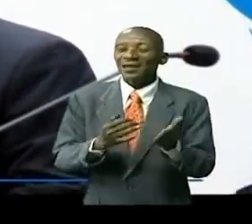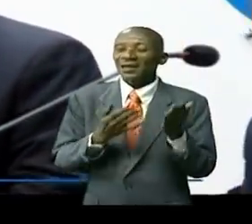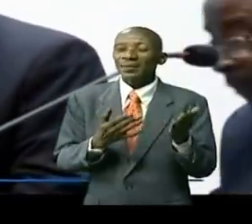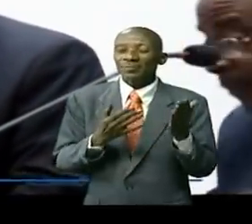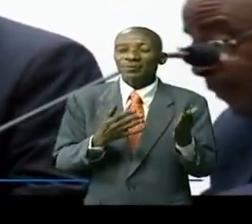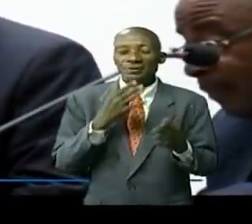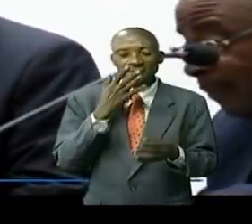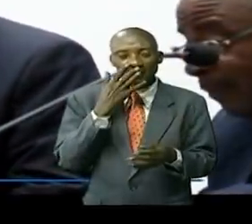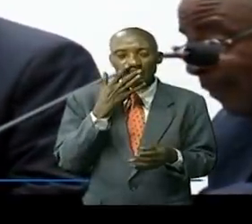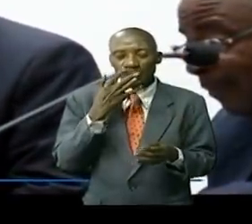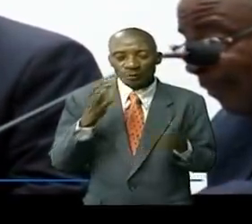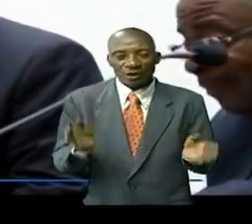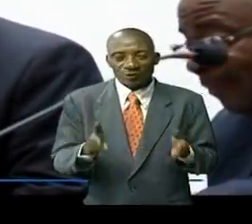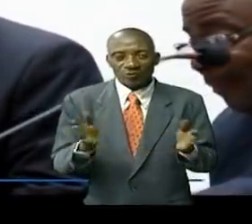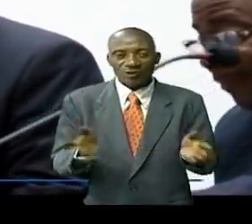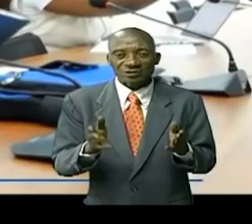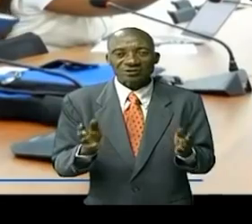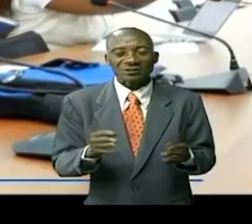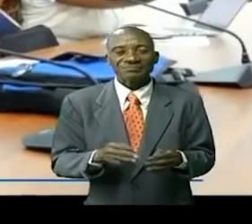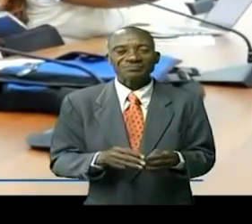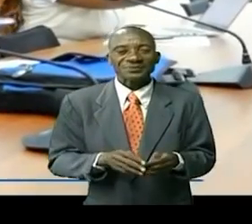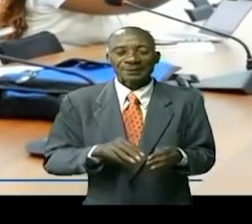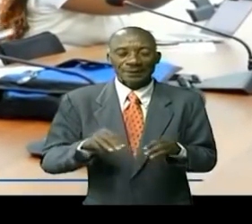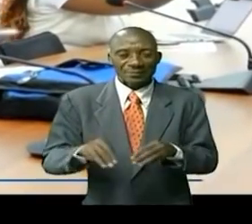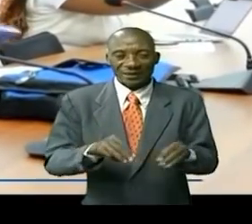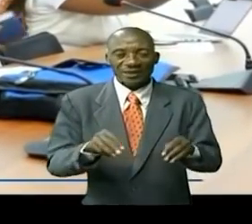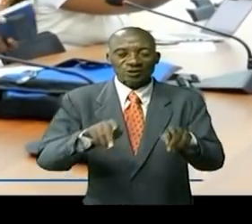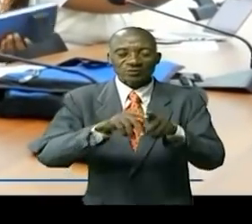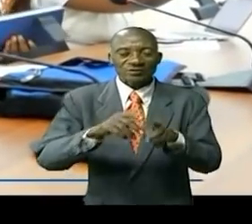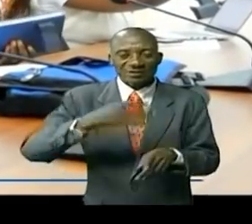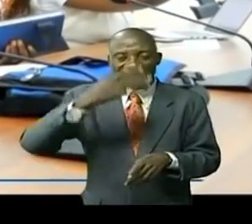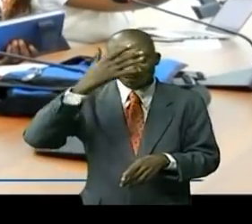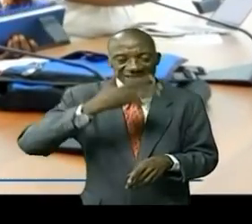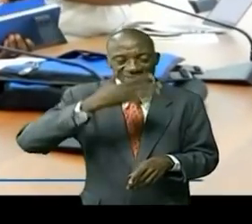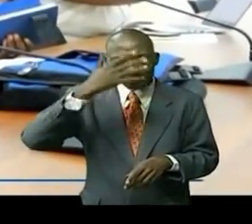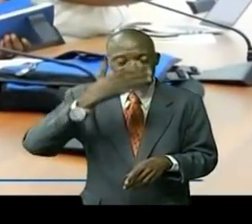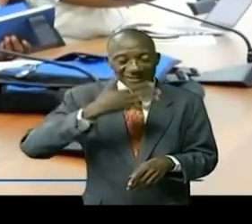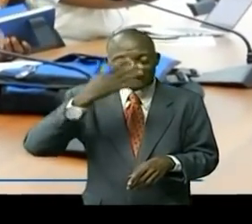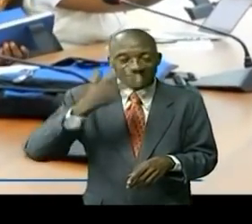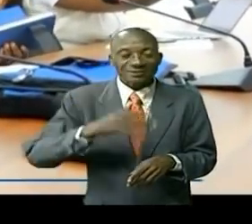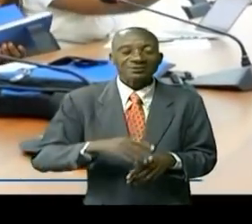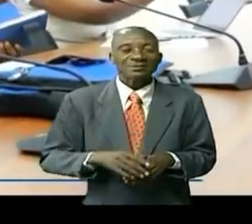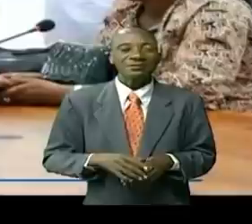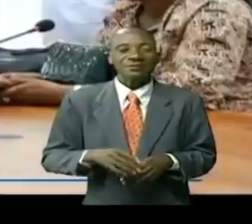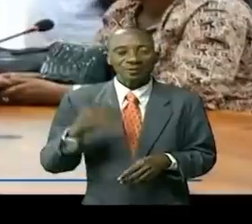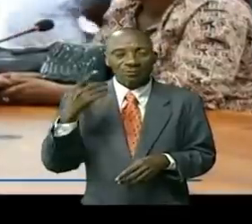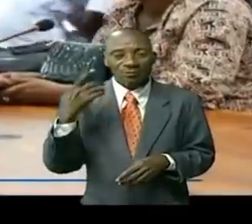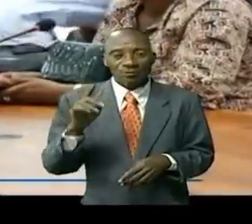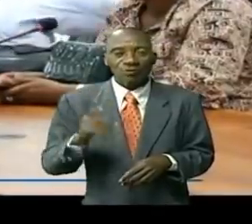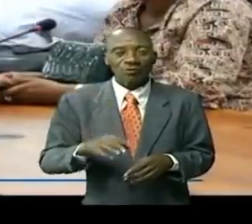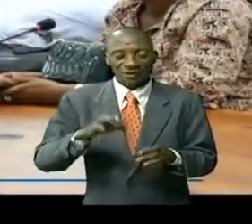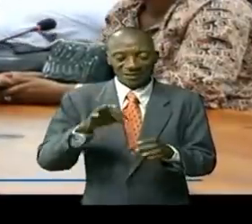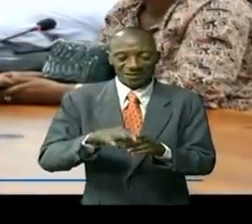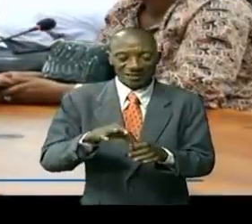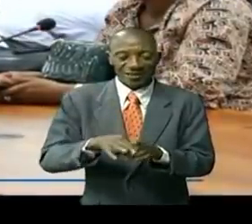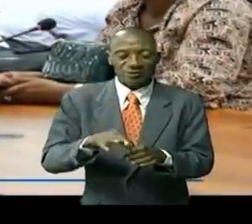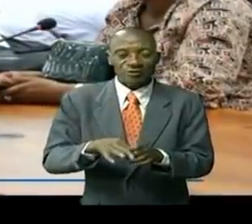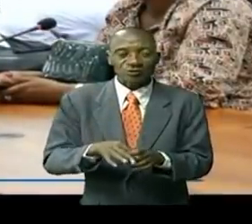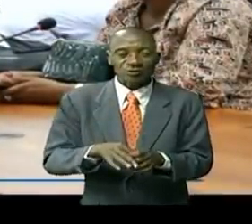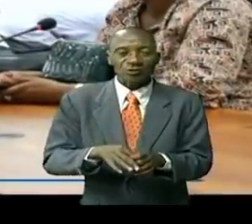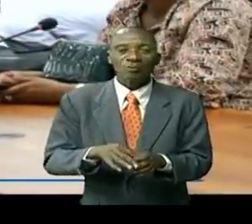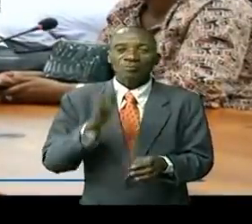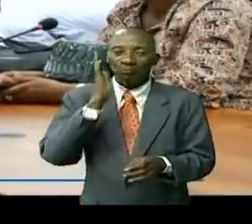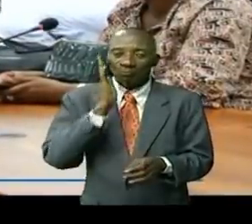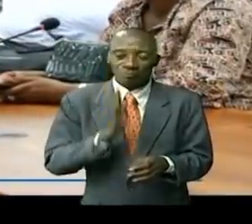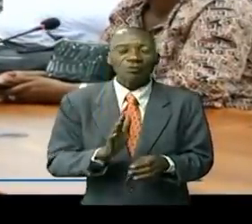les mécanismes de transparence et de recevabilité susceptibles de garantir des élections de qualité et de restaurer